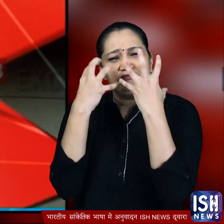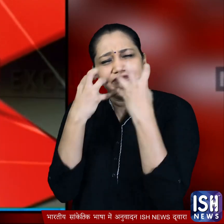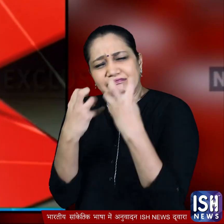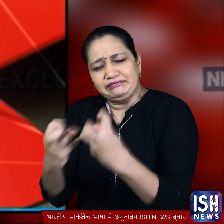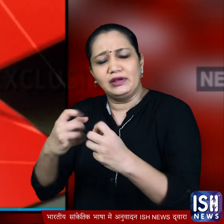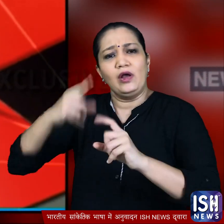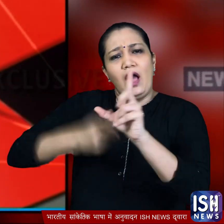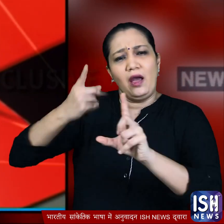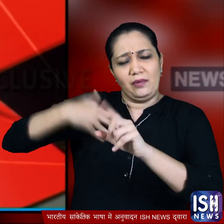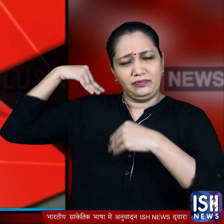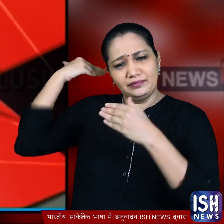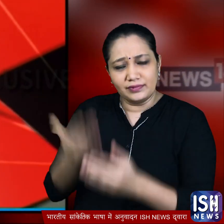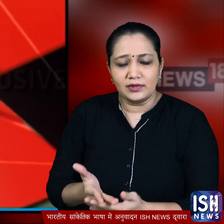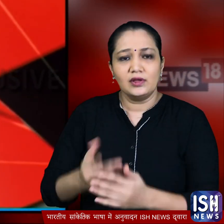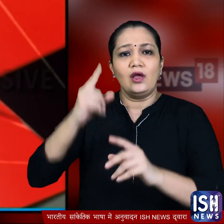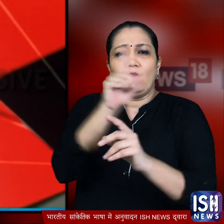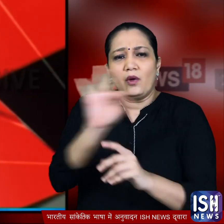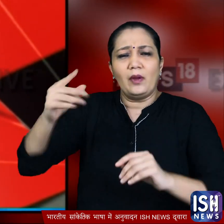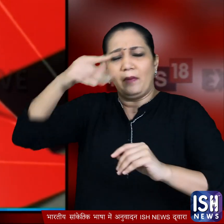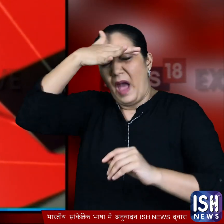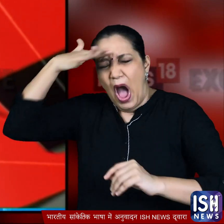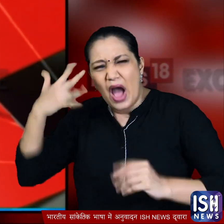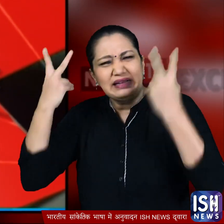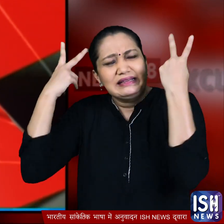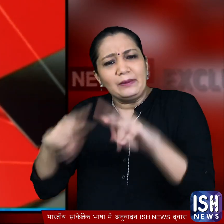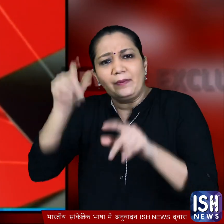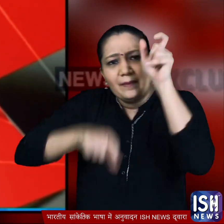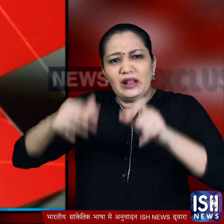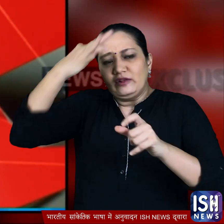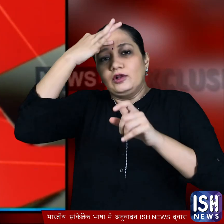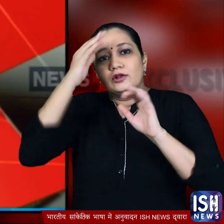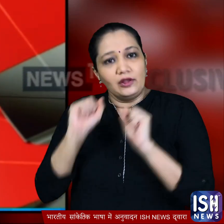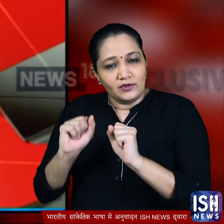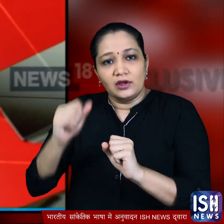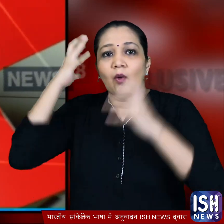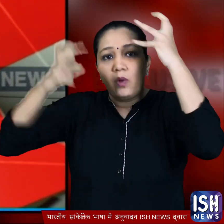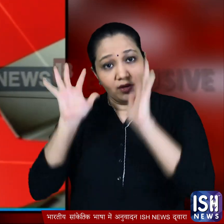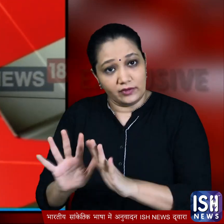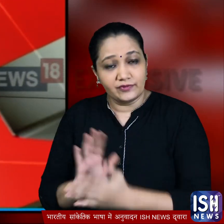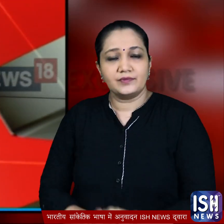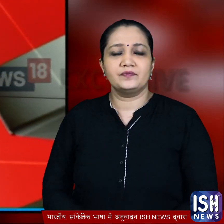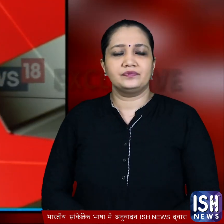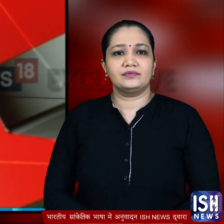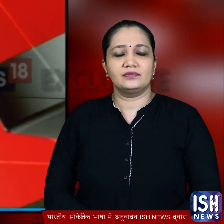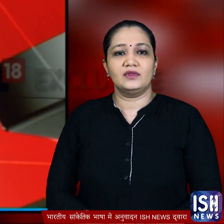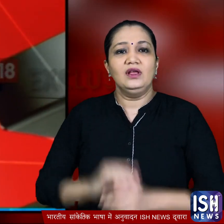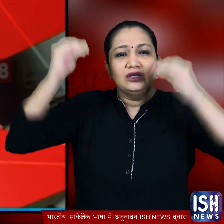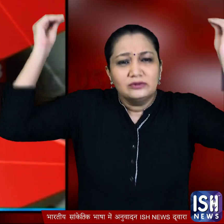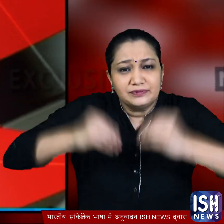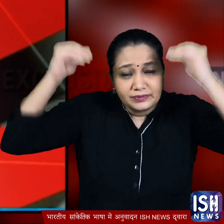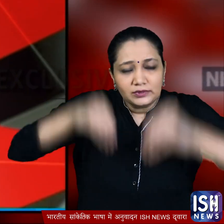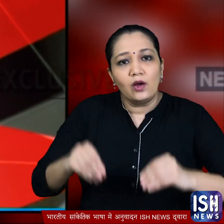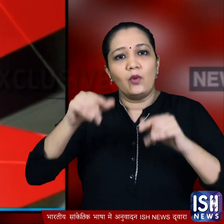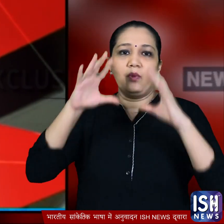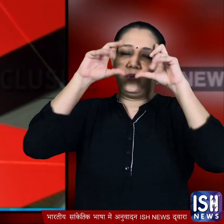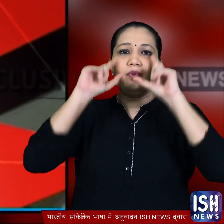सूखे की चपेट में अक्सर आता रहा है और वहां पिछले हफ्ते गर्मी और उमस ने लोगों की बेचैनी और चिंता दोनों बढ़ा दी थी, जिससे मूसलाधार